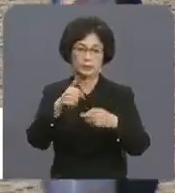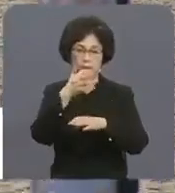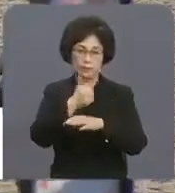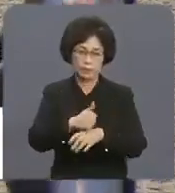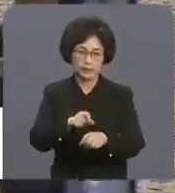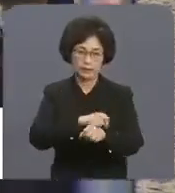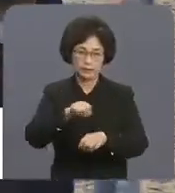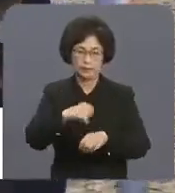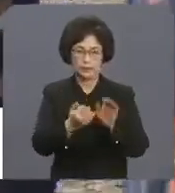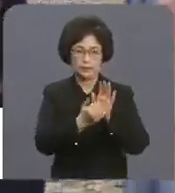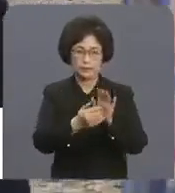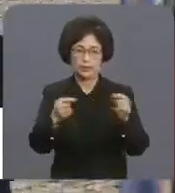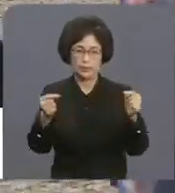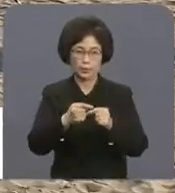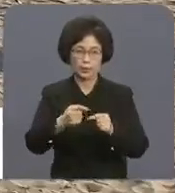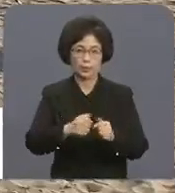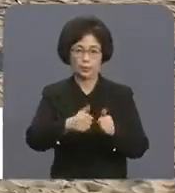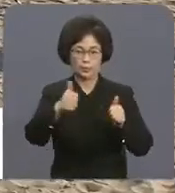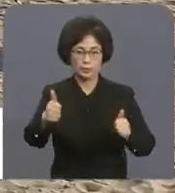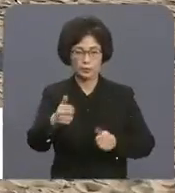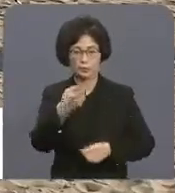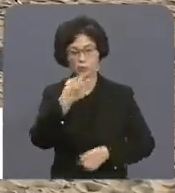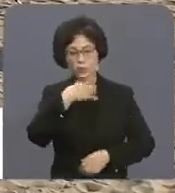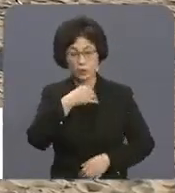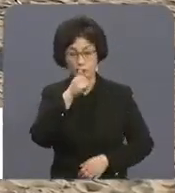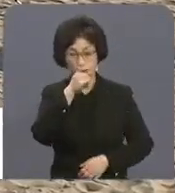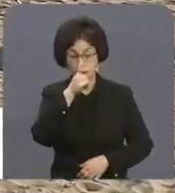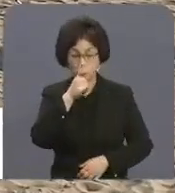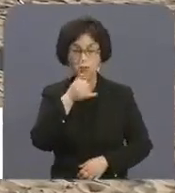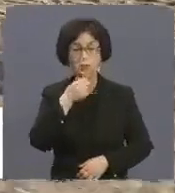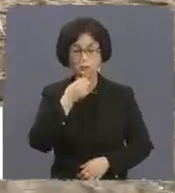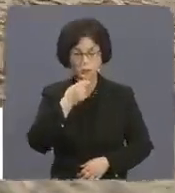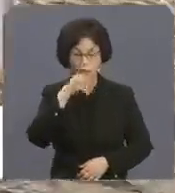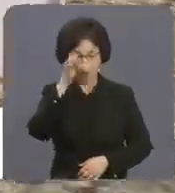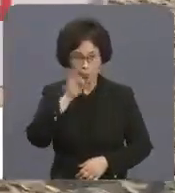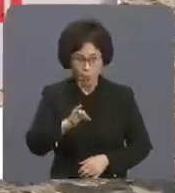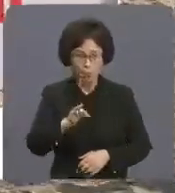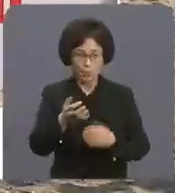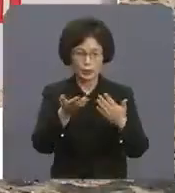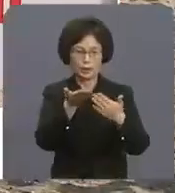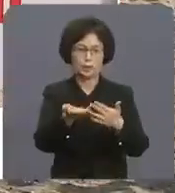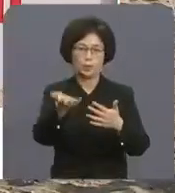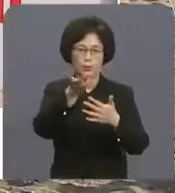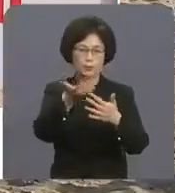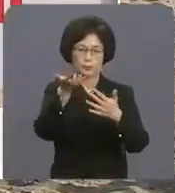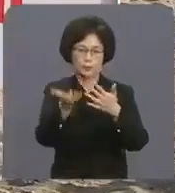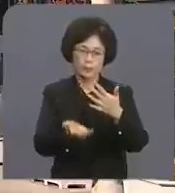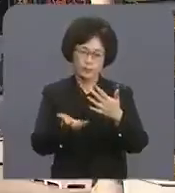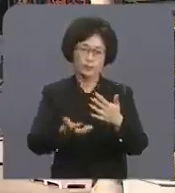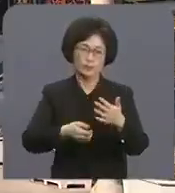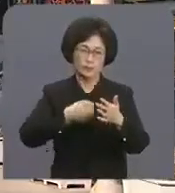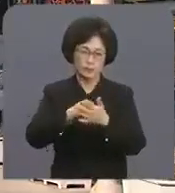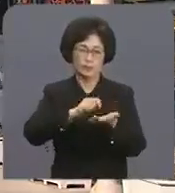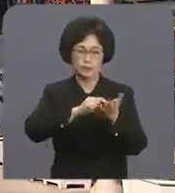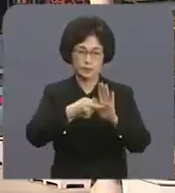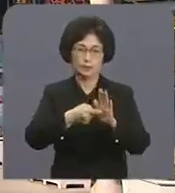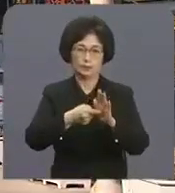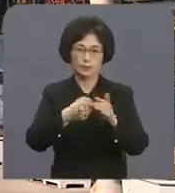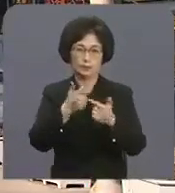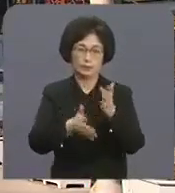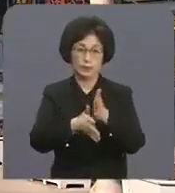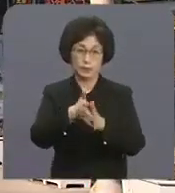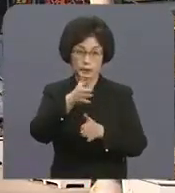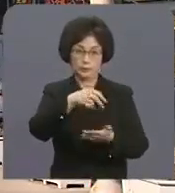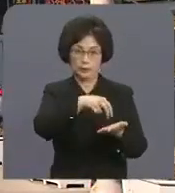특별방역대책을 통한 거리두기 효과를 지켜본 뒤 단계 조정 여부를 결정하겠다고 밝혔습니다. 부산시